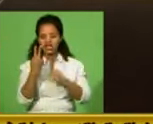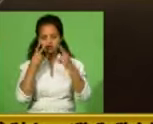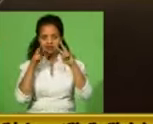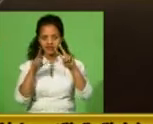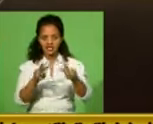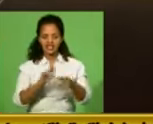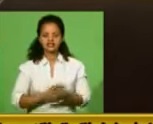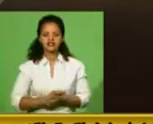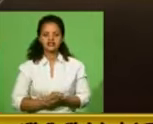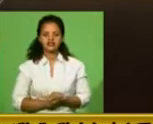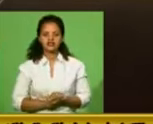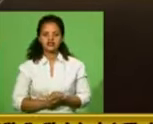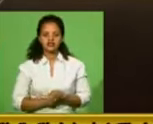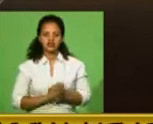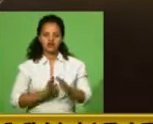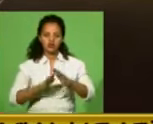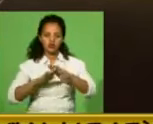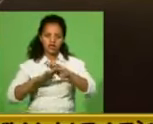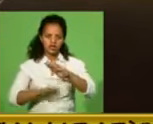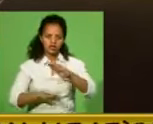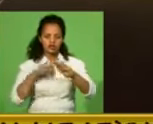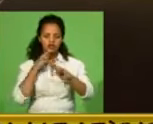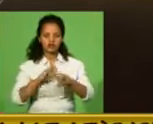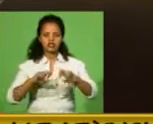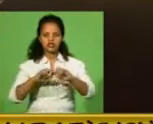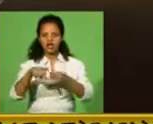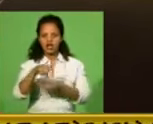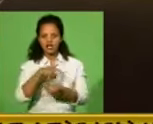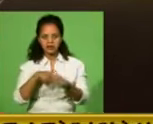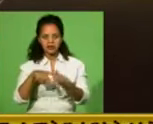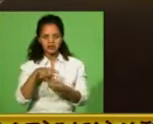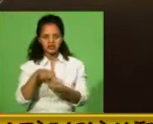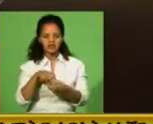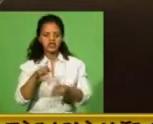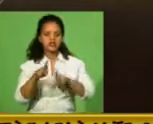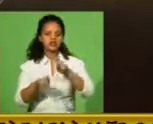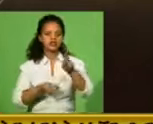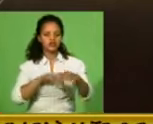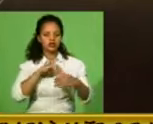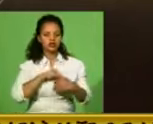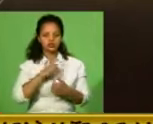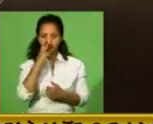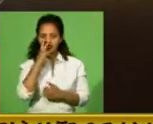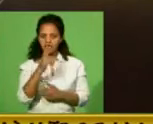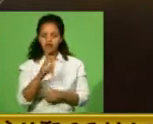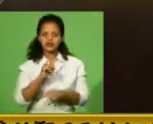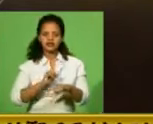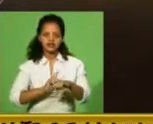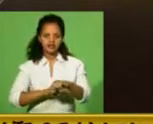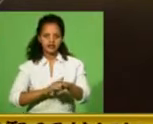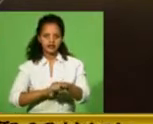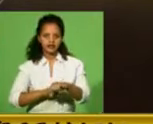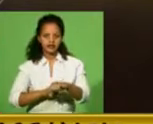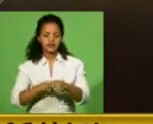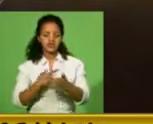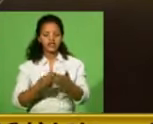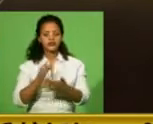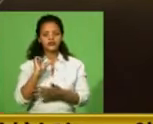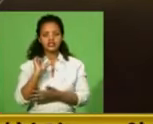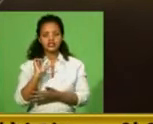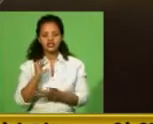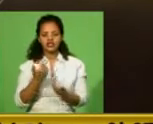በሚመለከት ወረድ ብለን ወረዳዎች አካባቢ ህብረተሰብ ውስጥ በሚታይበት ጊዜ ይሄ